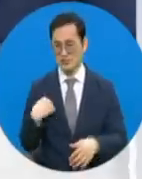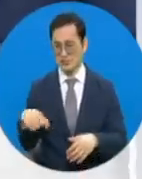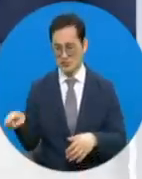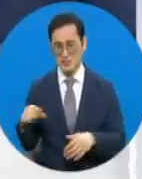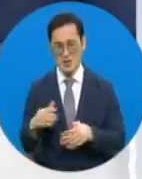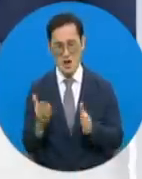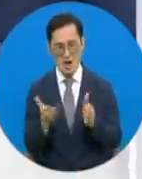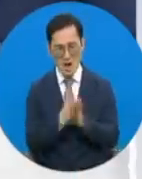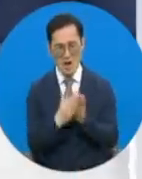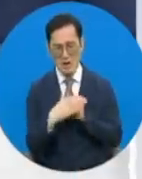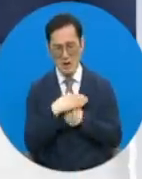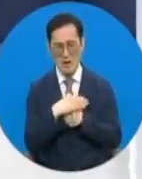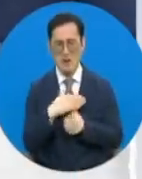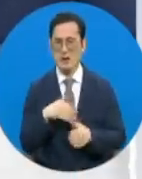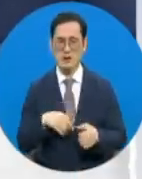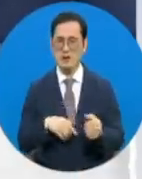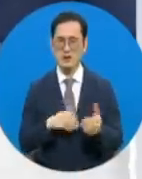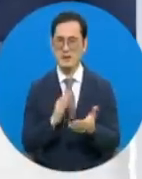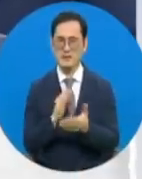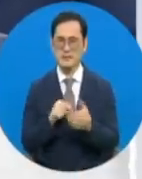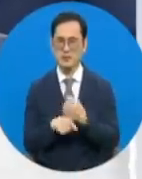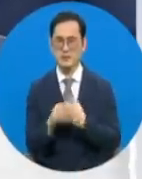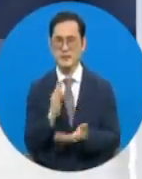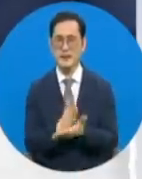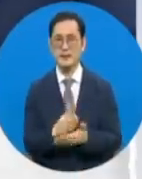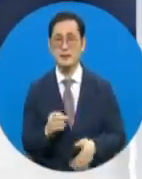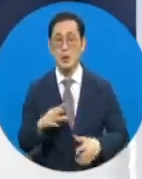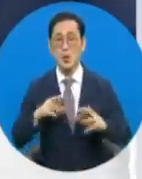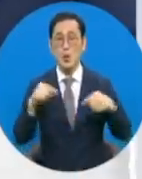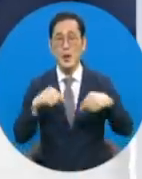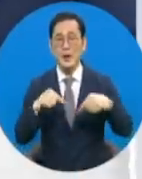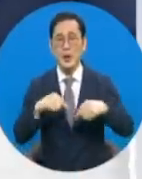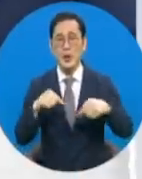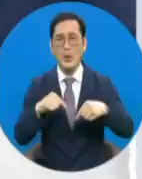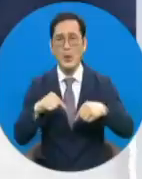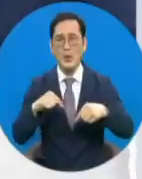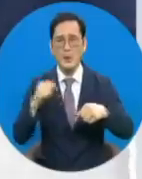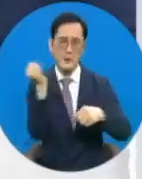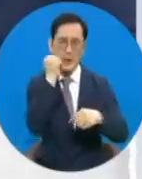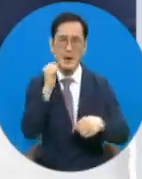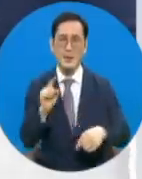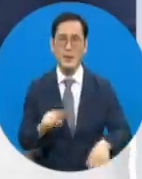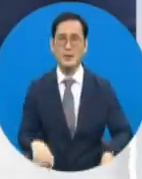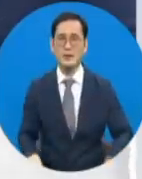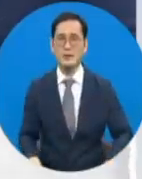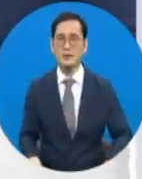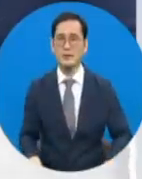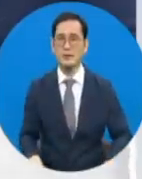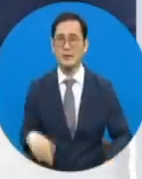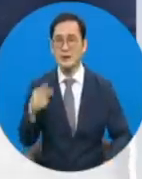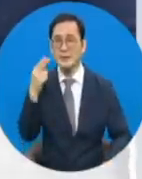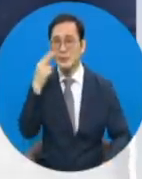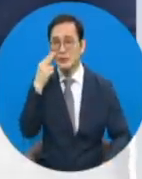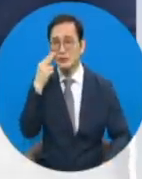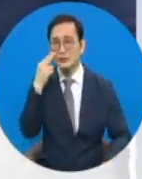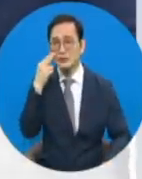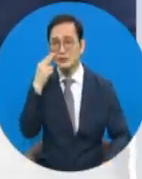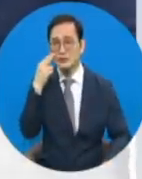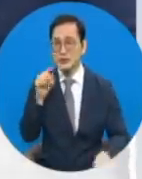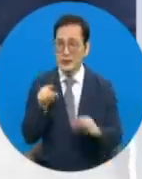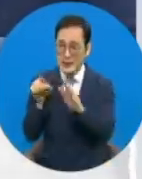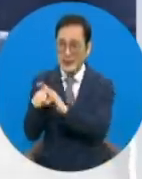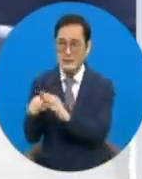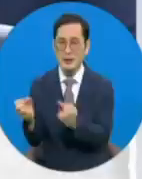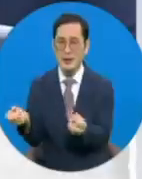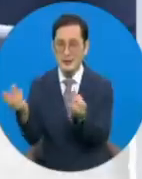이야기가 나와서 하는 말씀을 드리면요. 외교 참사는 미국 행사 끝나고 바이든 욕하다 걸리고 이게 외교 참사입니다. 그러니까